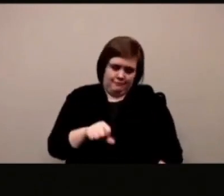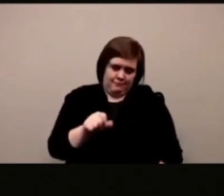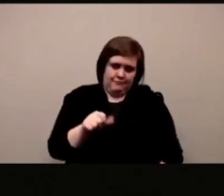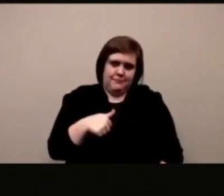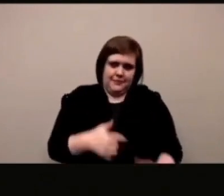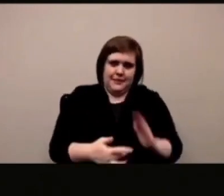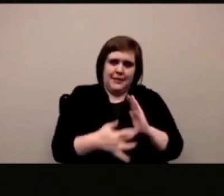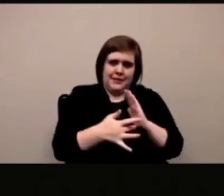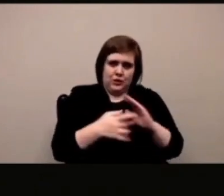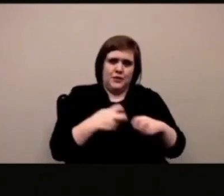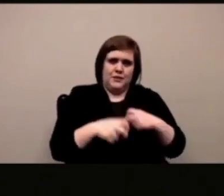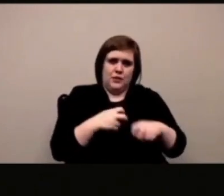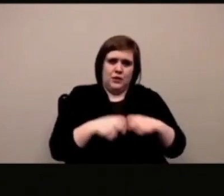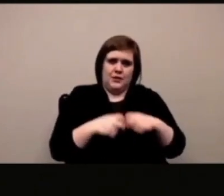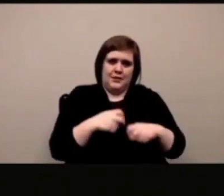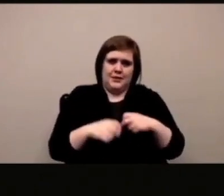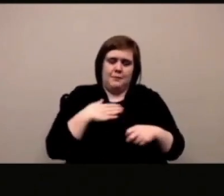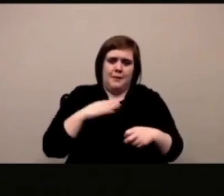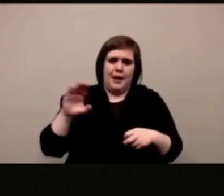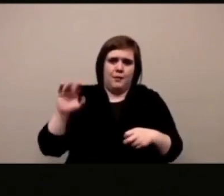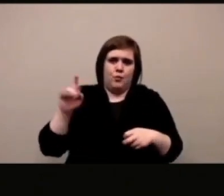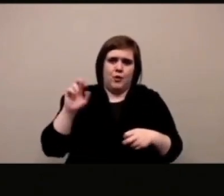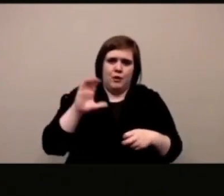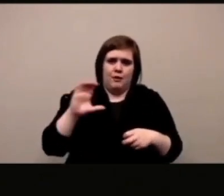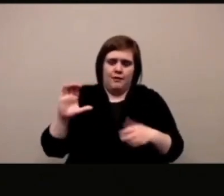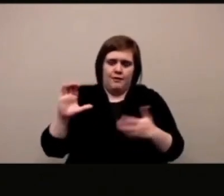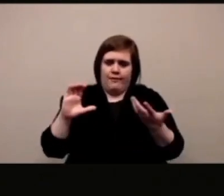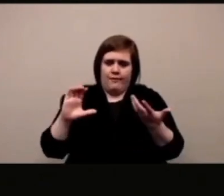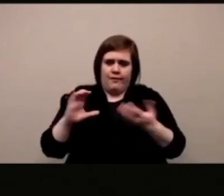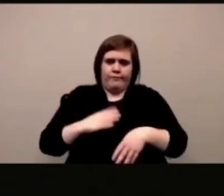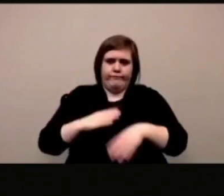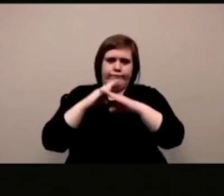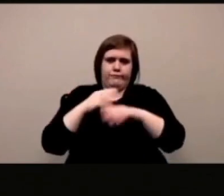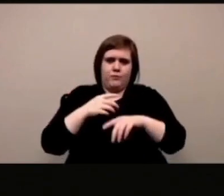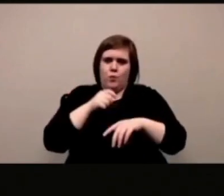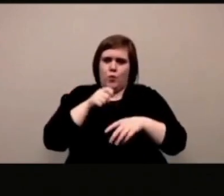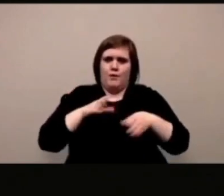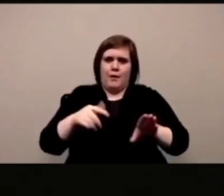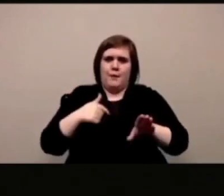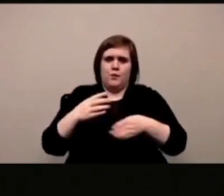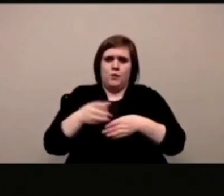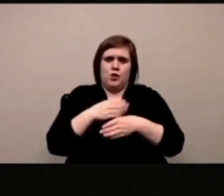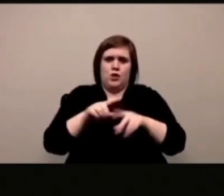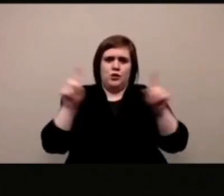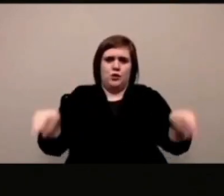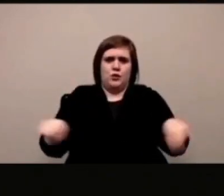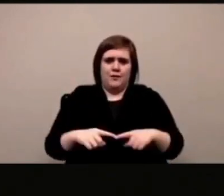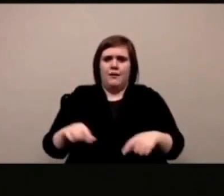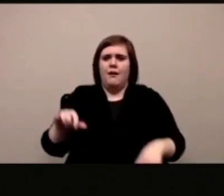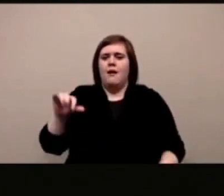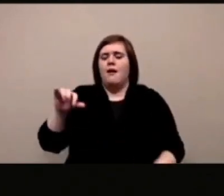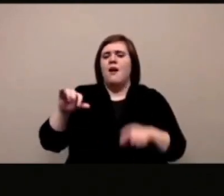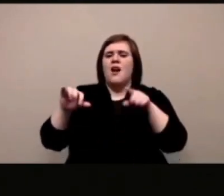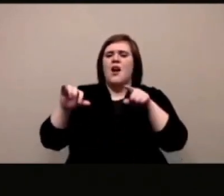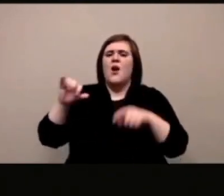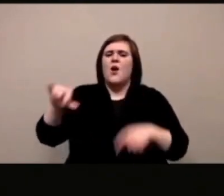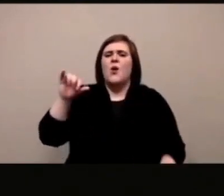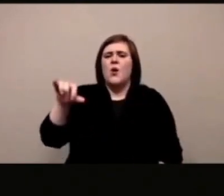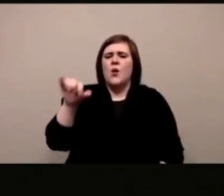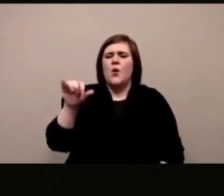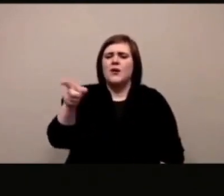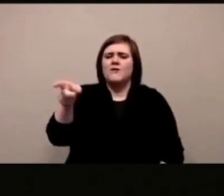どうですかできますか技術的な問題があったんですけれどもやはり